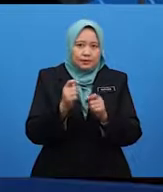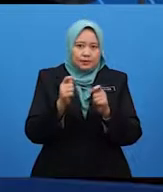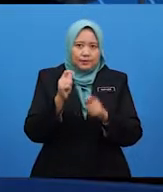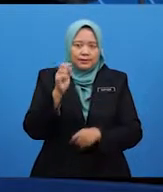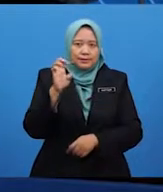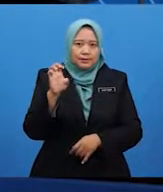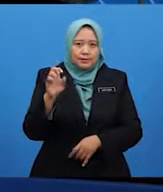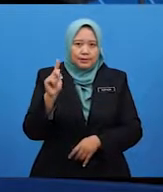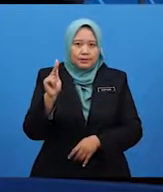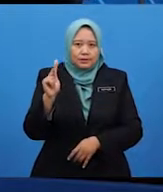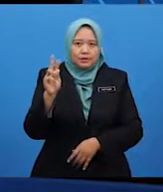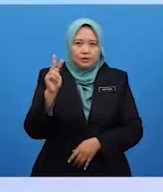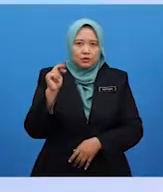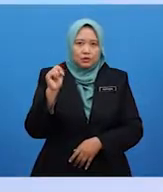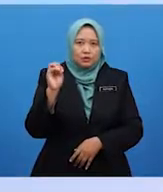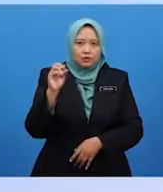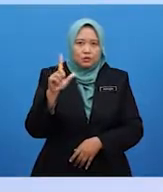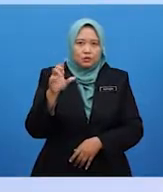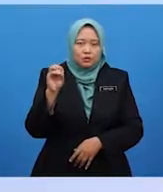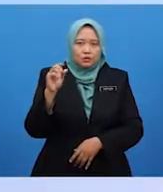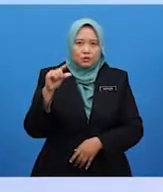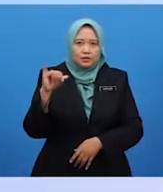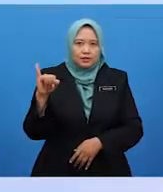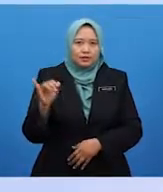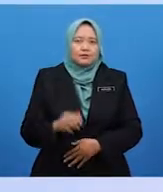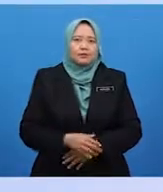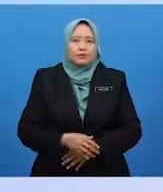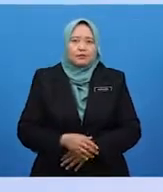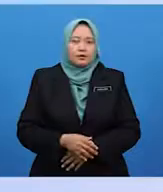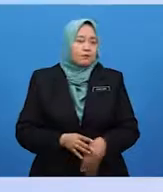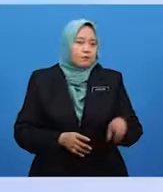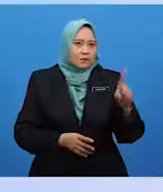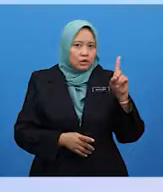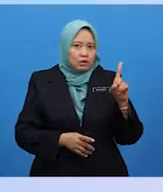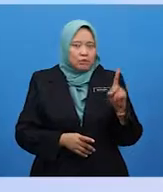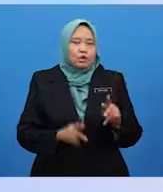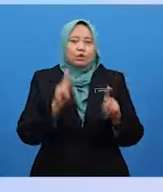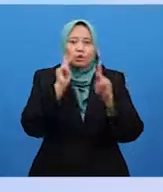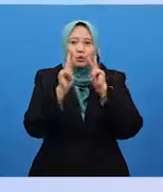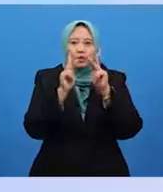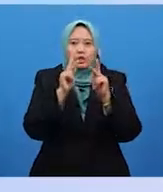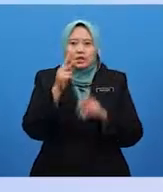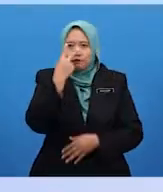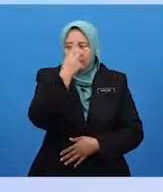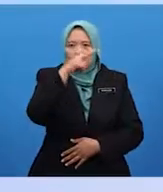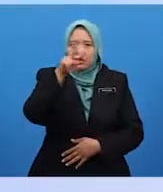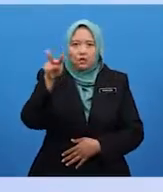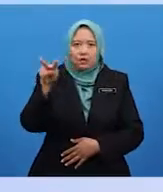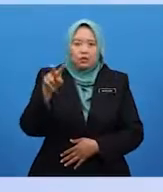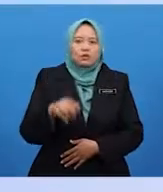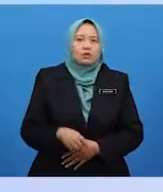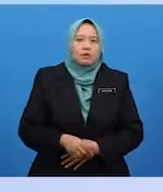bentuk persekitaran. Untuk komunikasi visual dalam seni adalah bertujuan